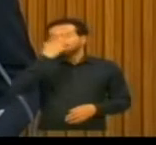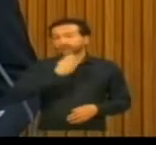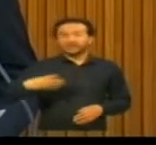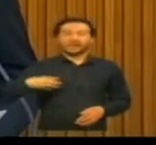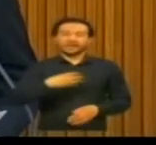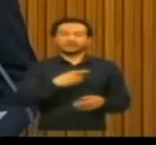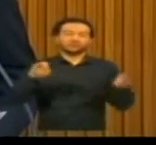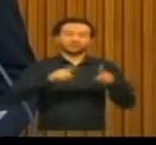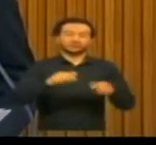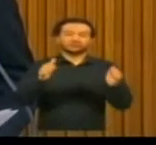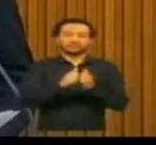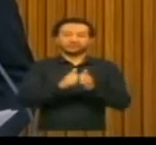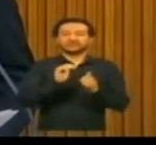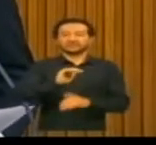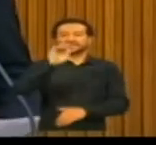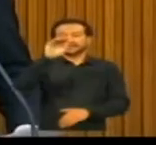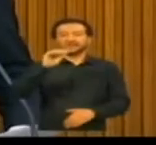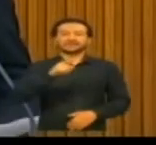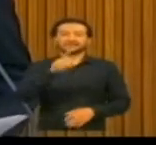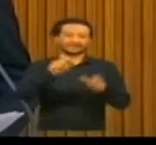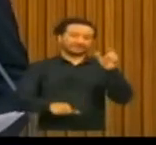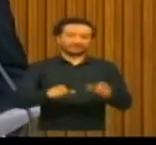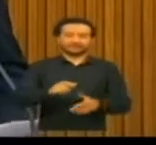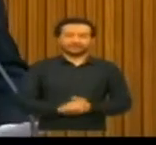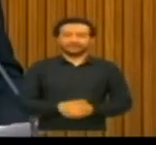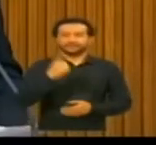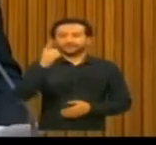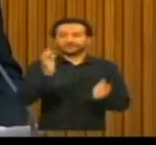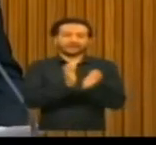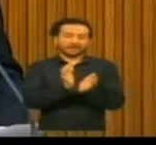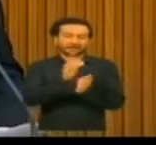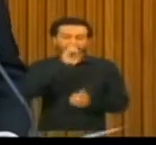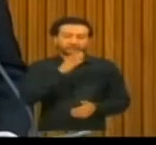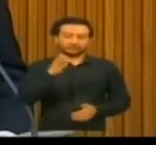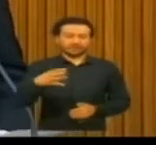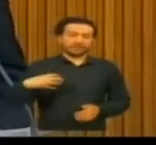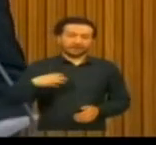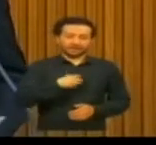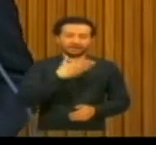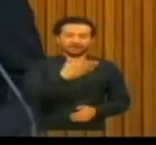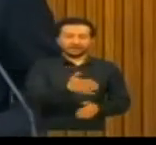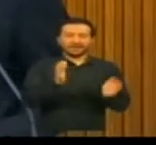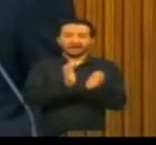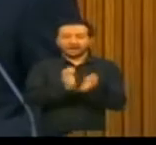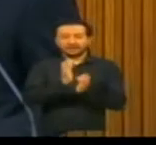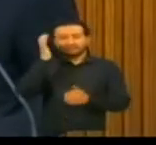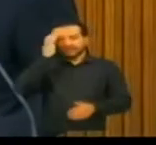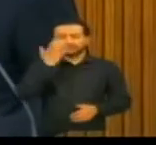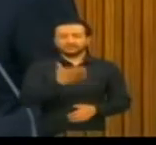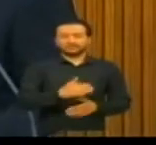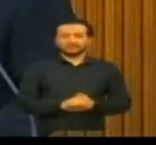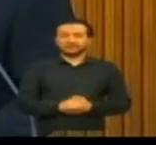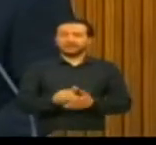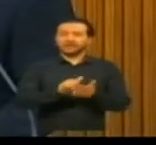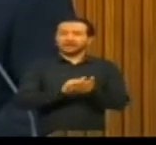anneleriyle birlikte yaşayan kişilerdir. Bir ailedir çünkü. Anne ailenin temel direğidir.